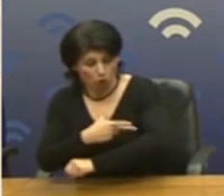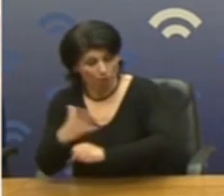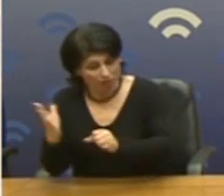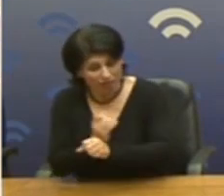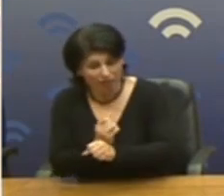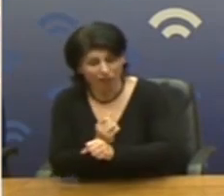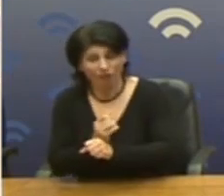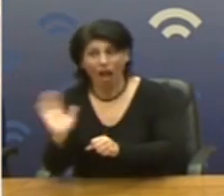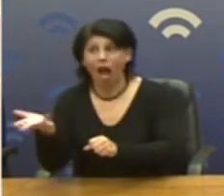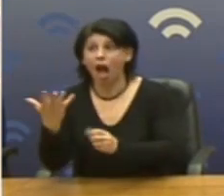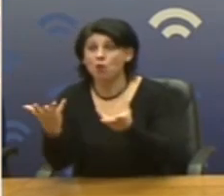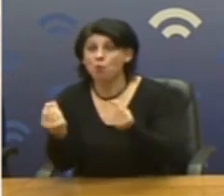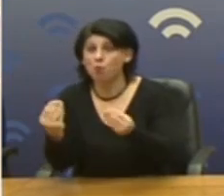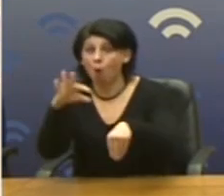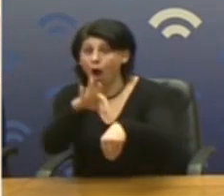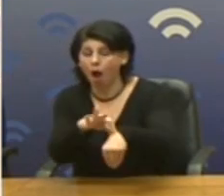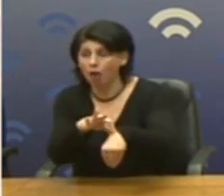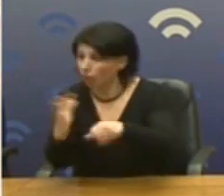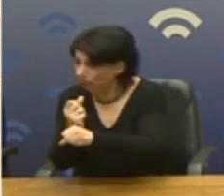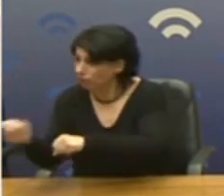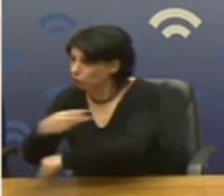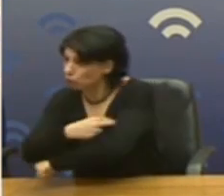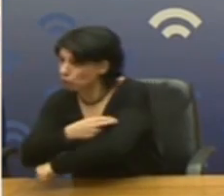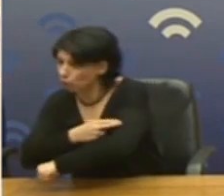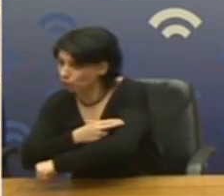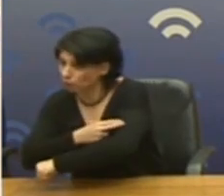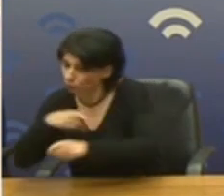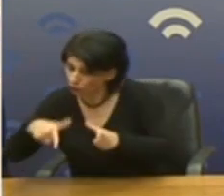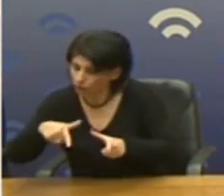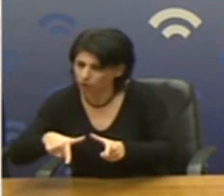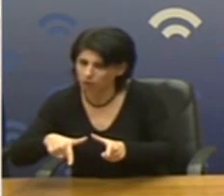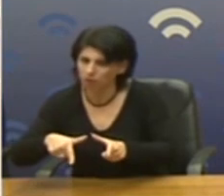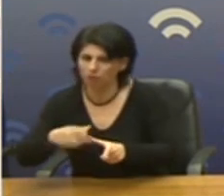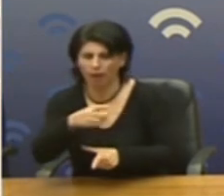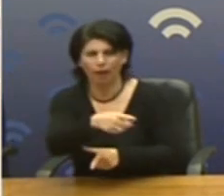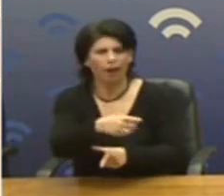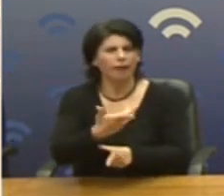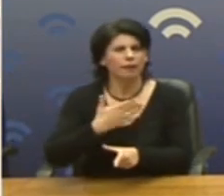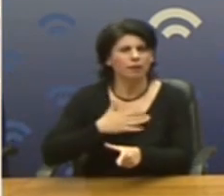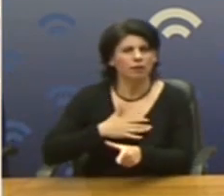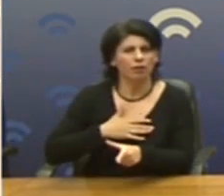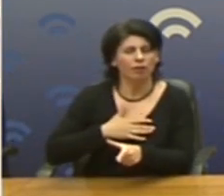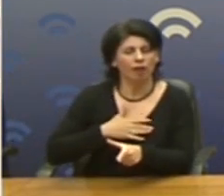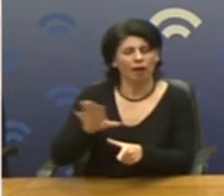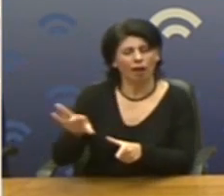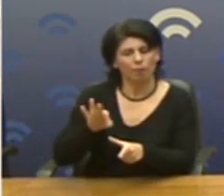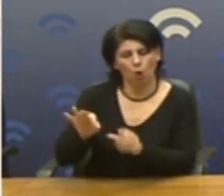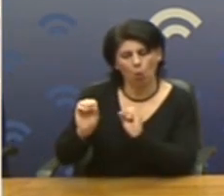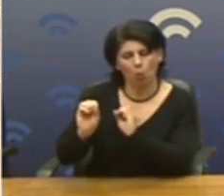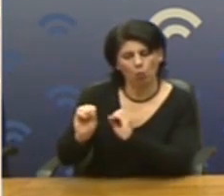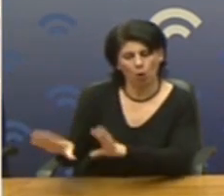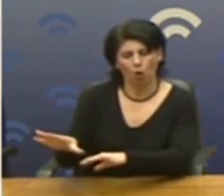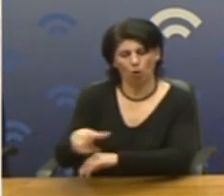μια κορύφωση της πανδημίας, εσείς επιλέγετε να δώσετε νέα δώρα και σε